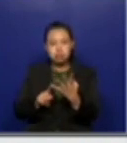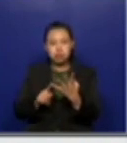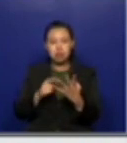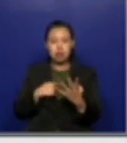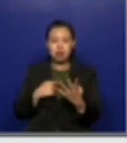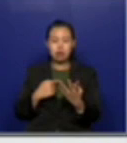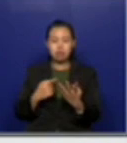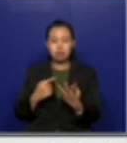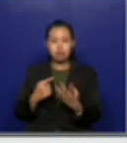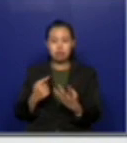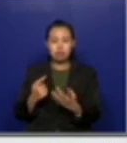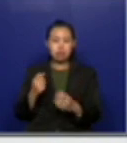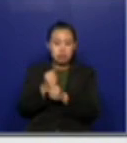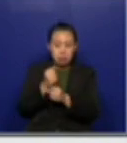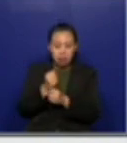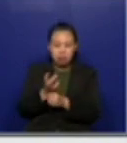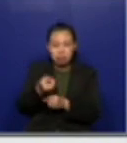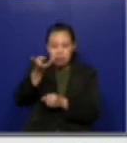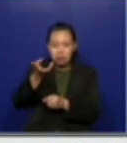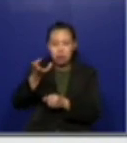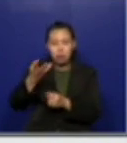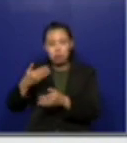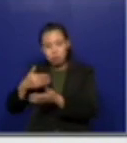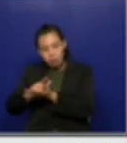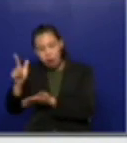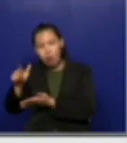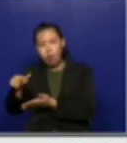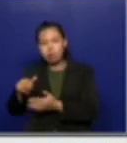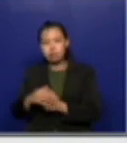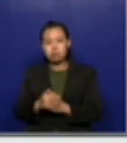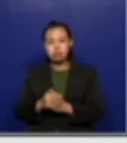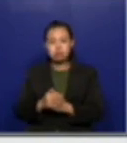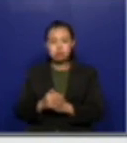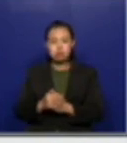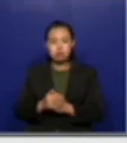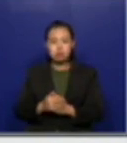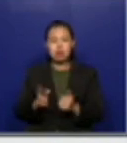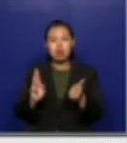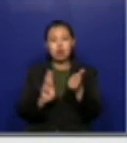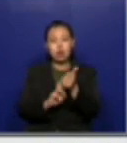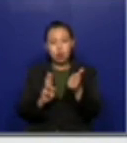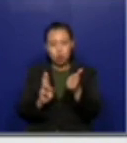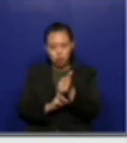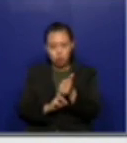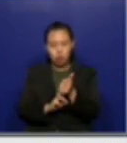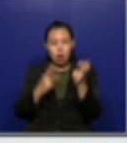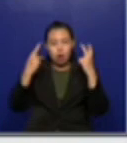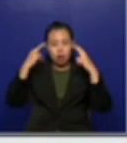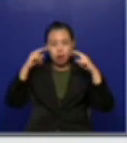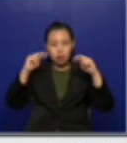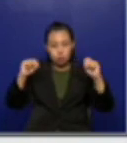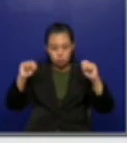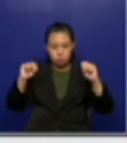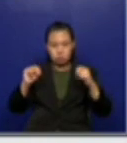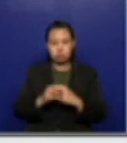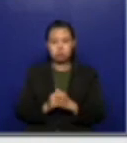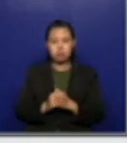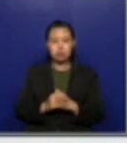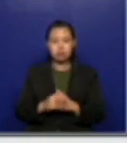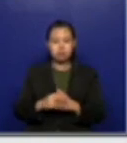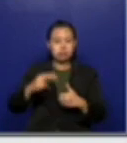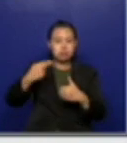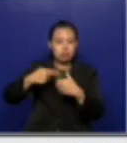ยเดี๋ยวจะถามต่อท่านสุพัฒน์พงษ์พันธ์มีชาวรองนายกพลังงานเนี่ยเมื่อกี้ท่านอยู่เป็นแล้วนะฮะเริ่มอ